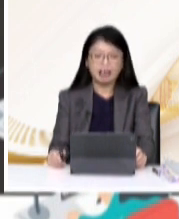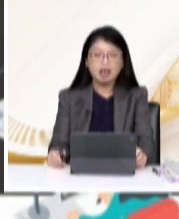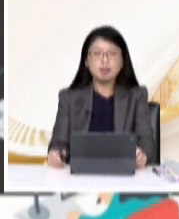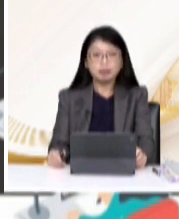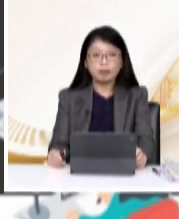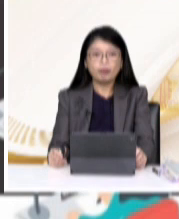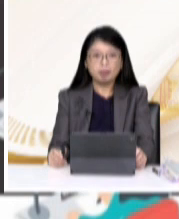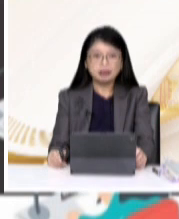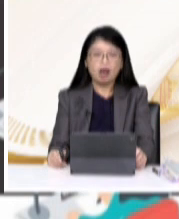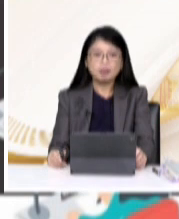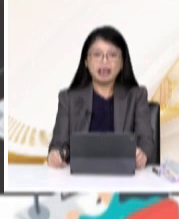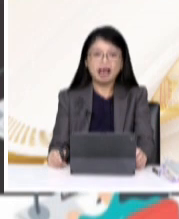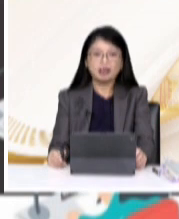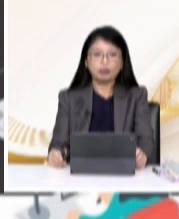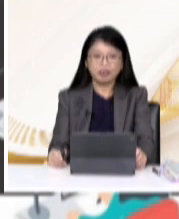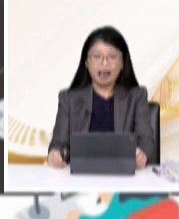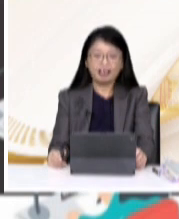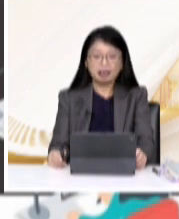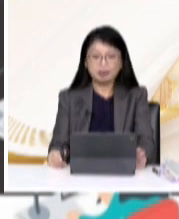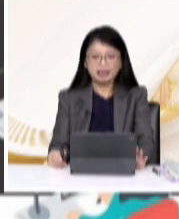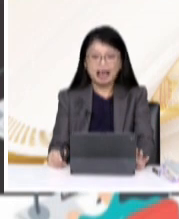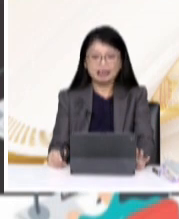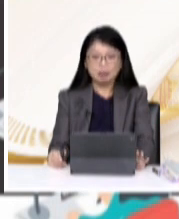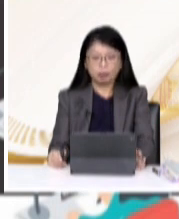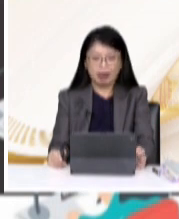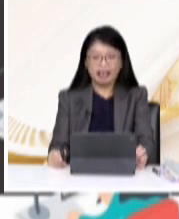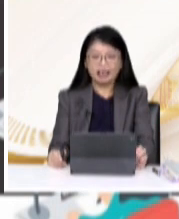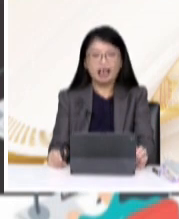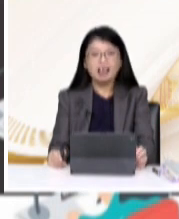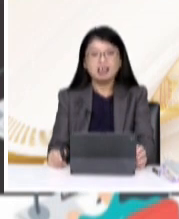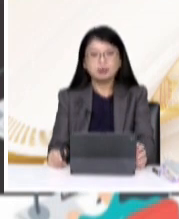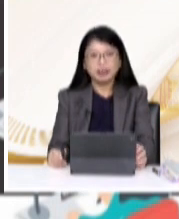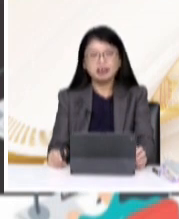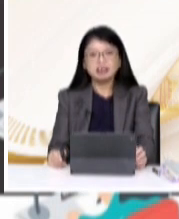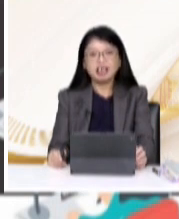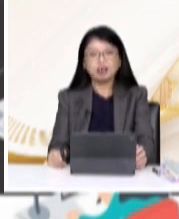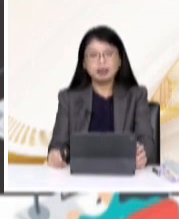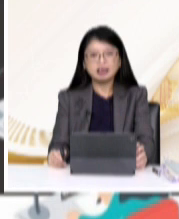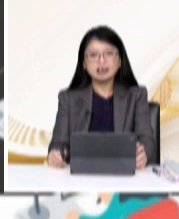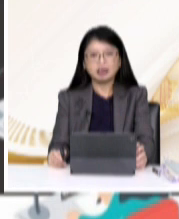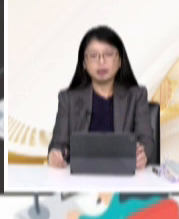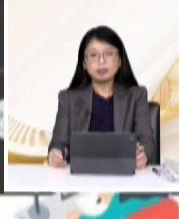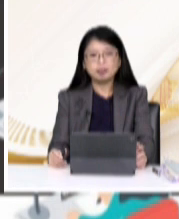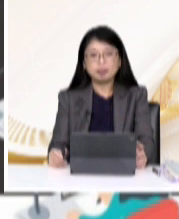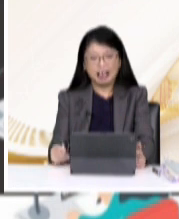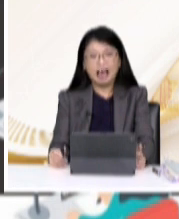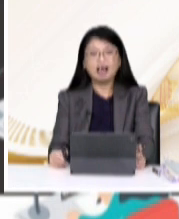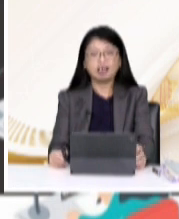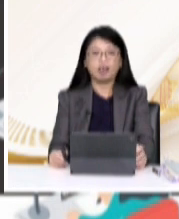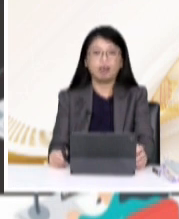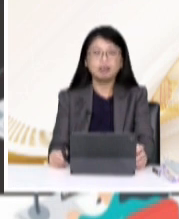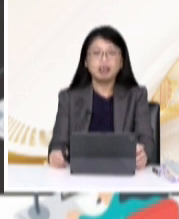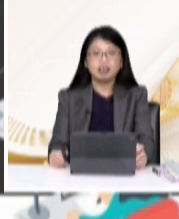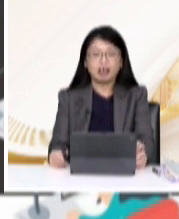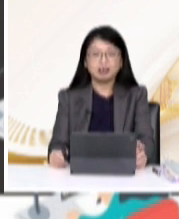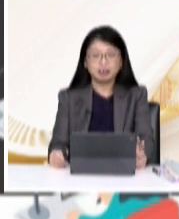คะเป็นผู้รับผิดชอบในการตรวจตาการดำเนินการตามกฎหมายนะคะส่วนหนึ่งเนี่ยก็เพื่อที่จะลดภาระ